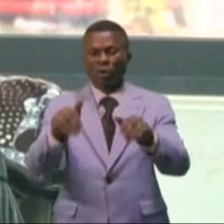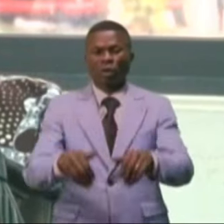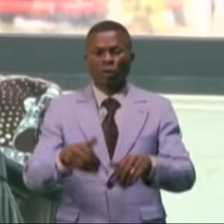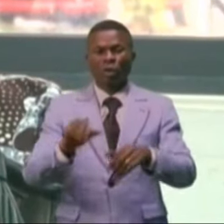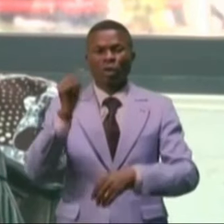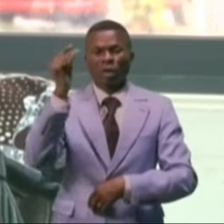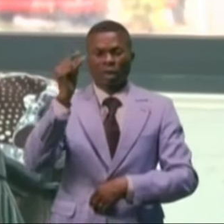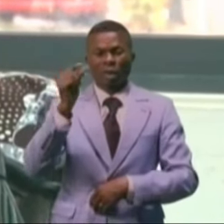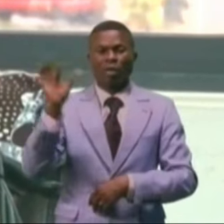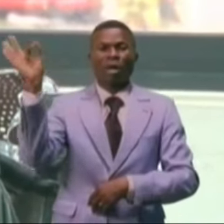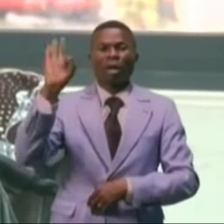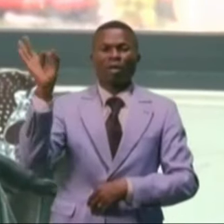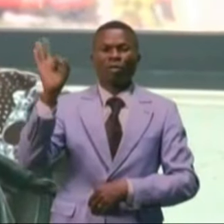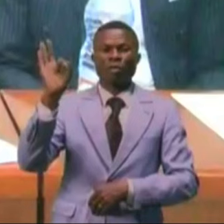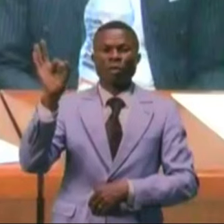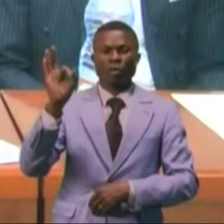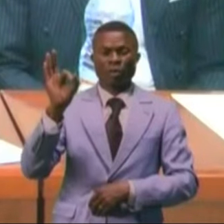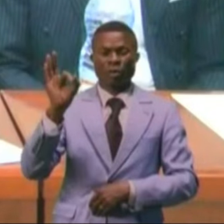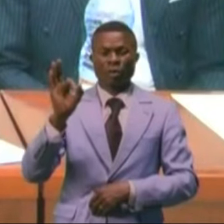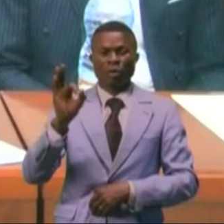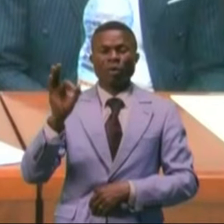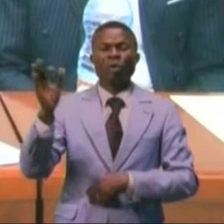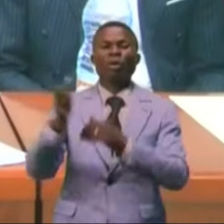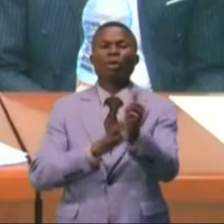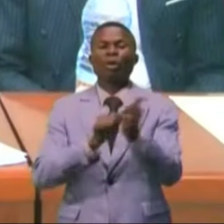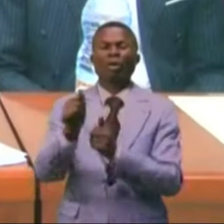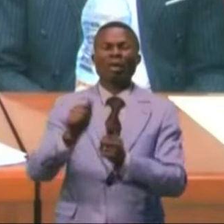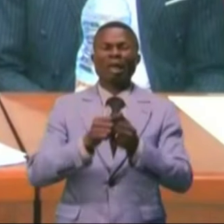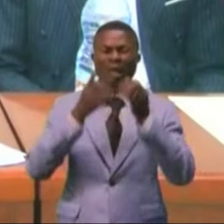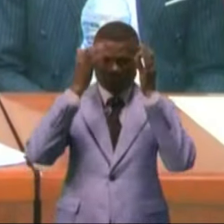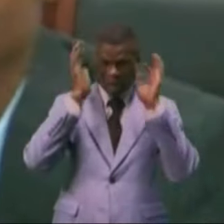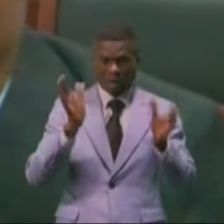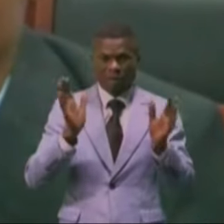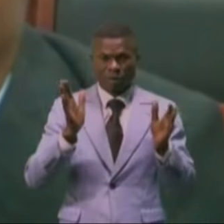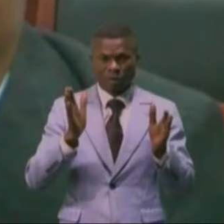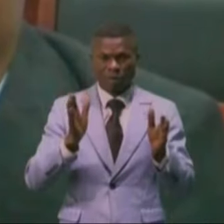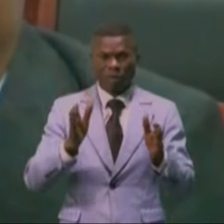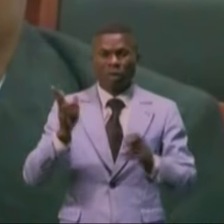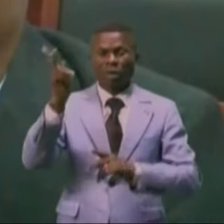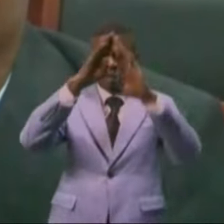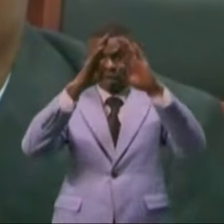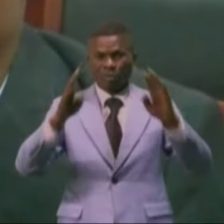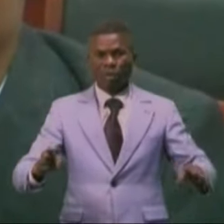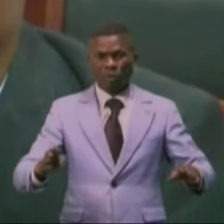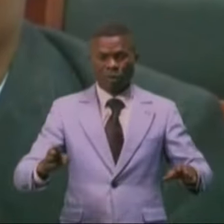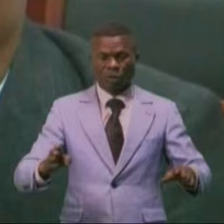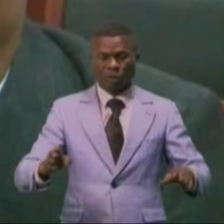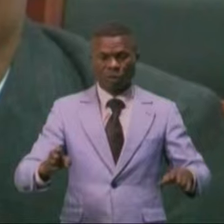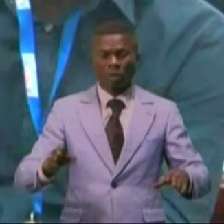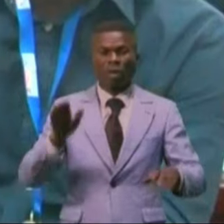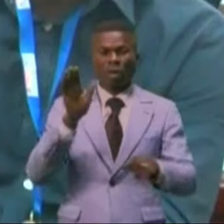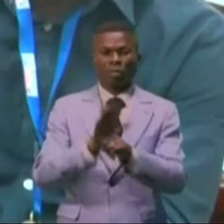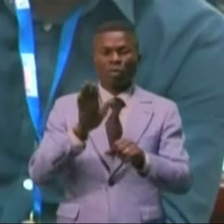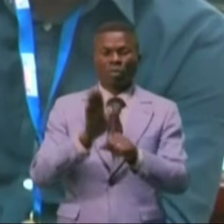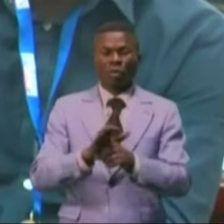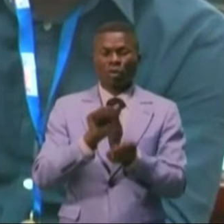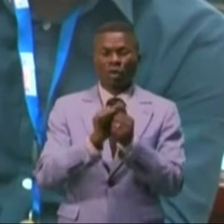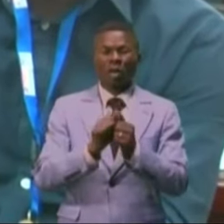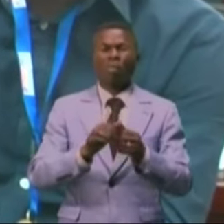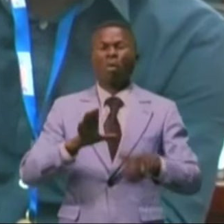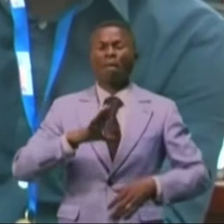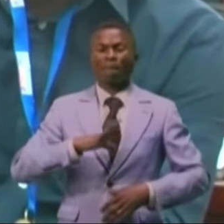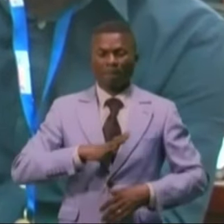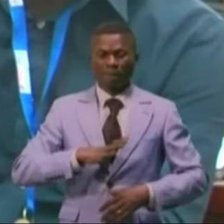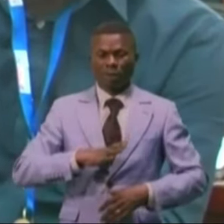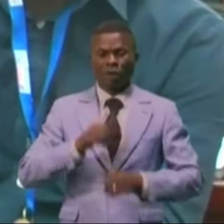minières et forestières, voire la destruction méchante des habitations. Autant de désastres que cause